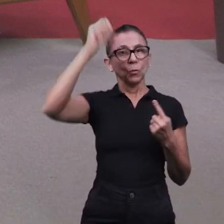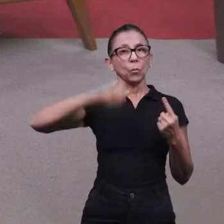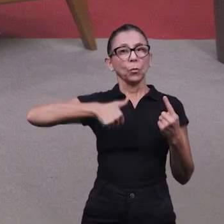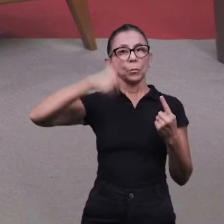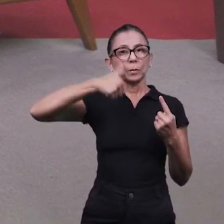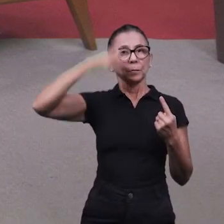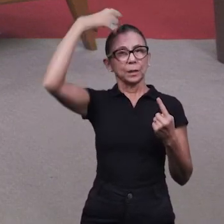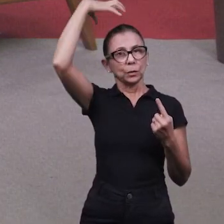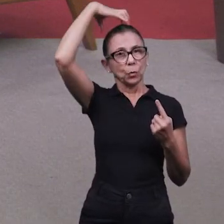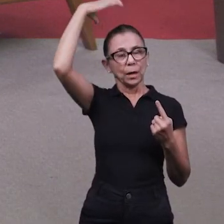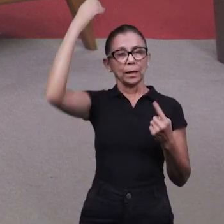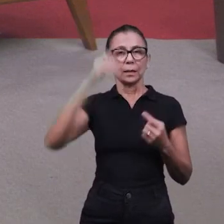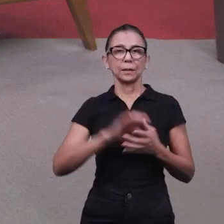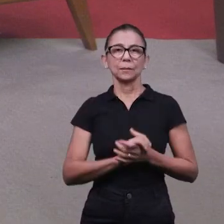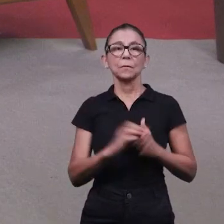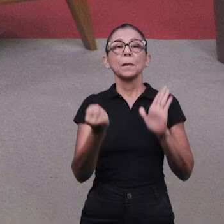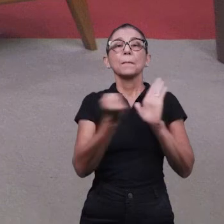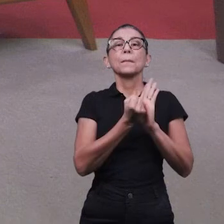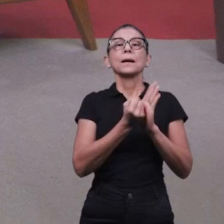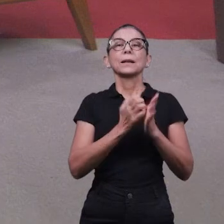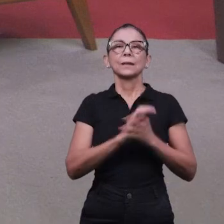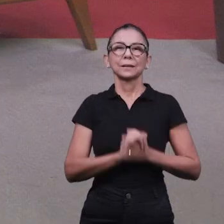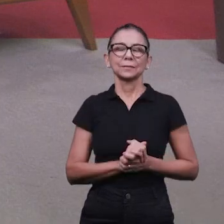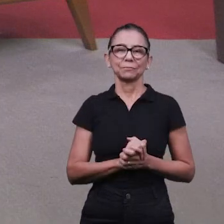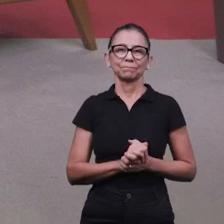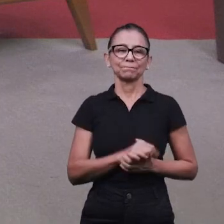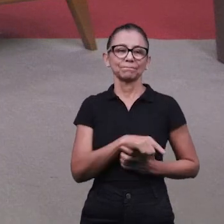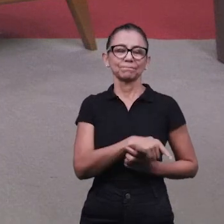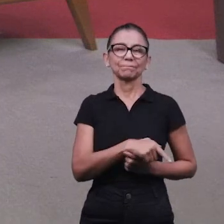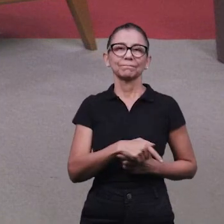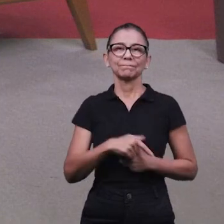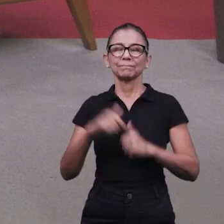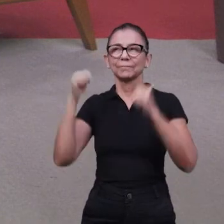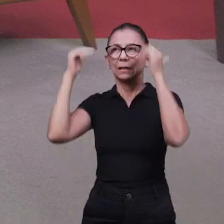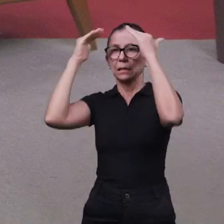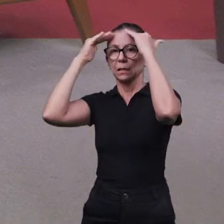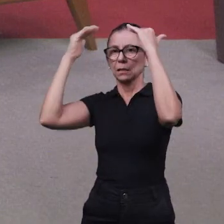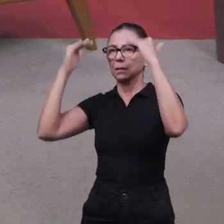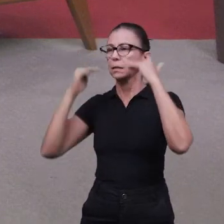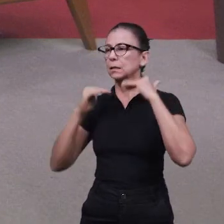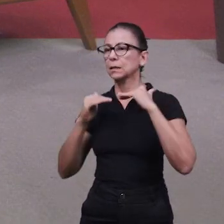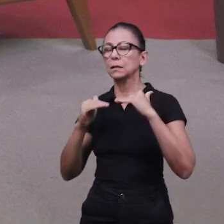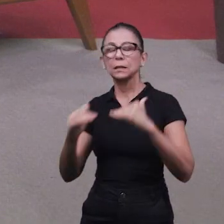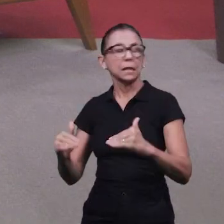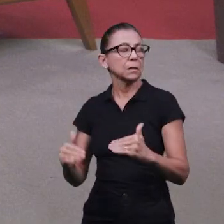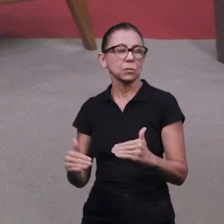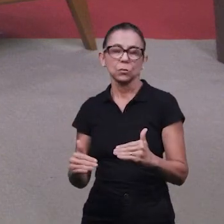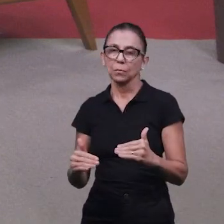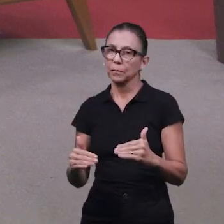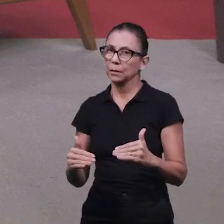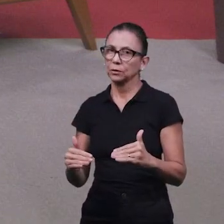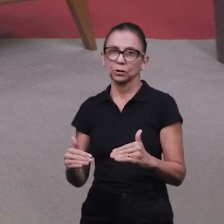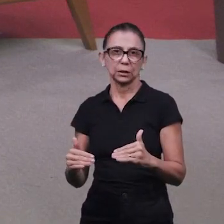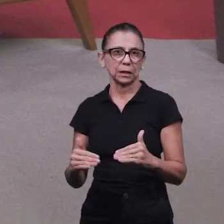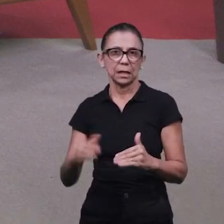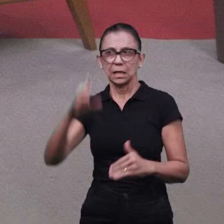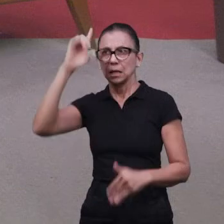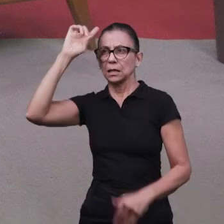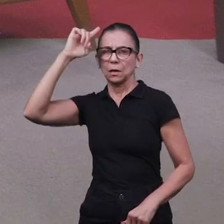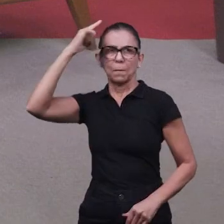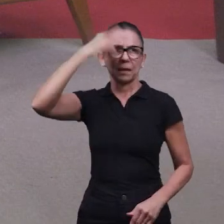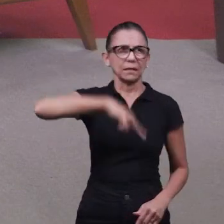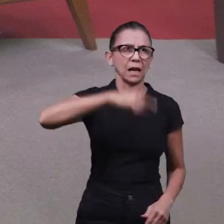a été la principale marque de son royaume? La désobéissance, l'abandon